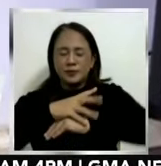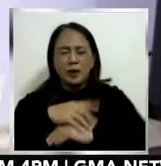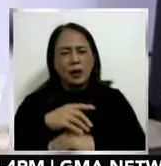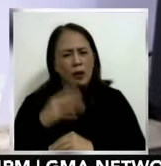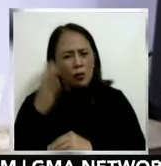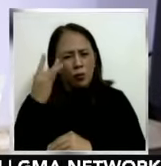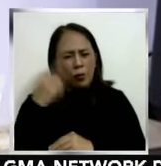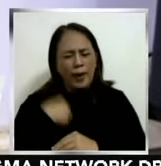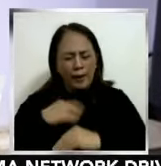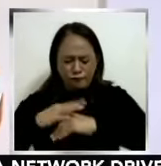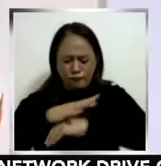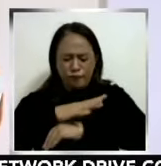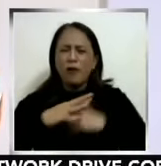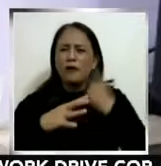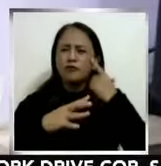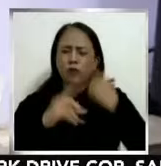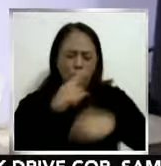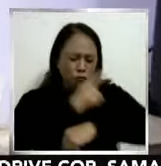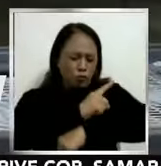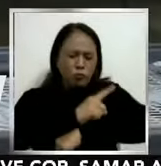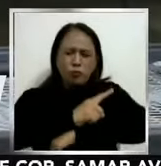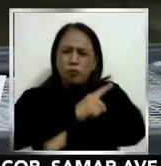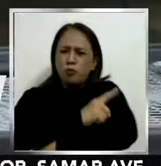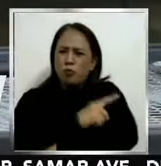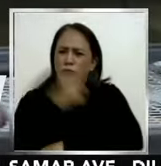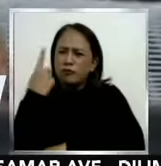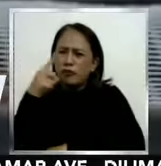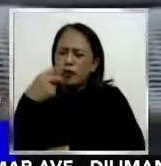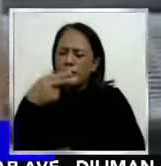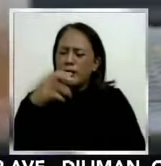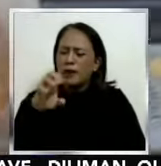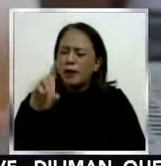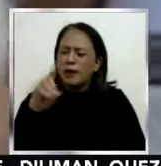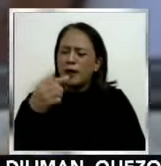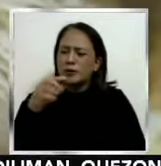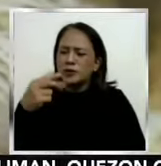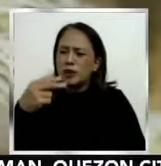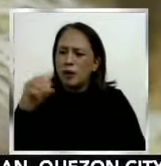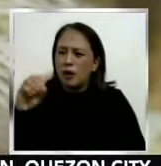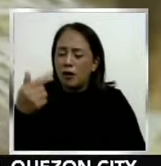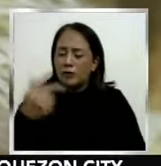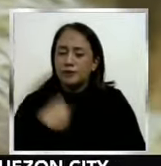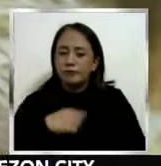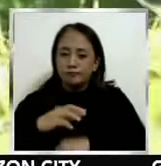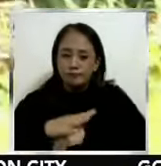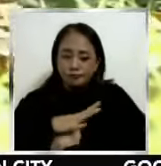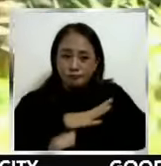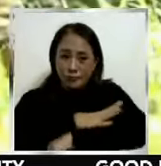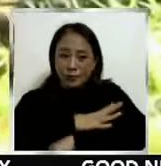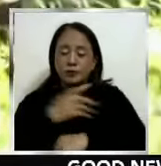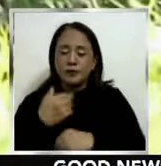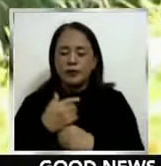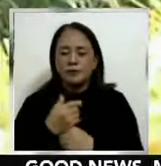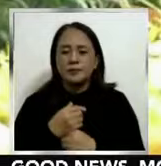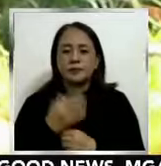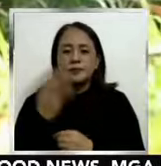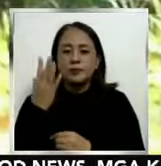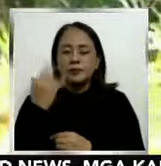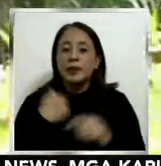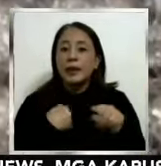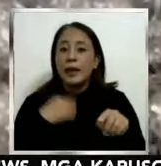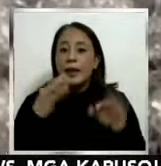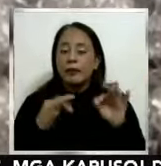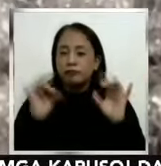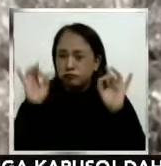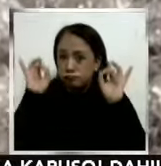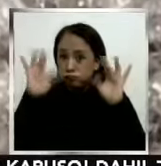tinik-tinik ang balat ng hedgehog? Kuya Kim, ano na? Quills ang tawag sa mga tinik o spikes na nasa likod ng mga hedgehogs. Kapag sila ay natitreaten, ginagamit nila ang